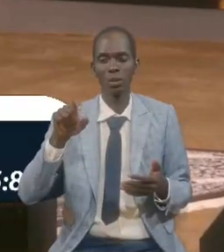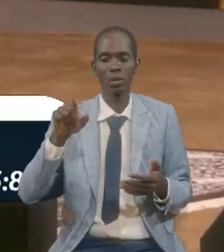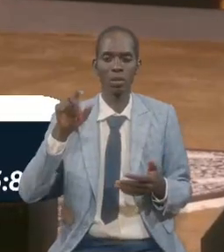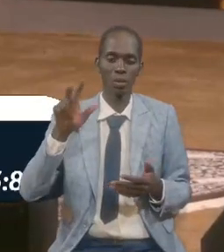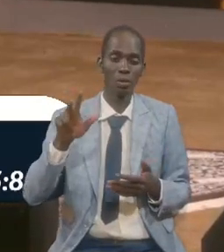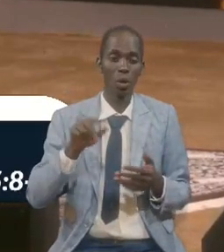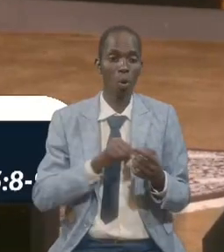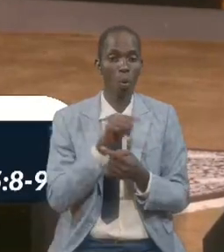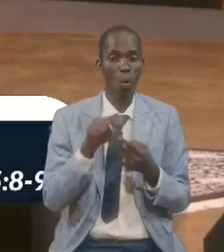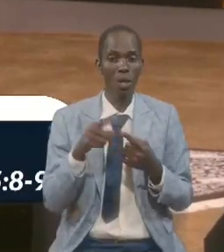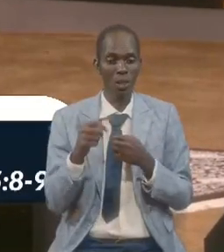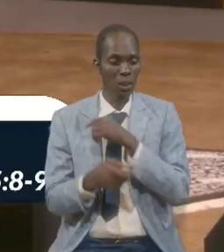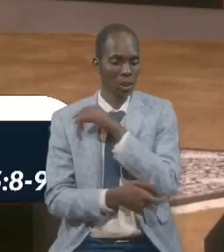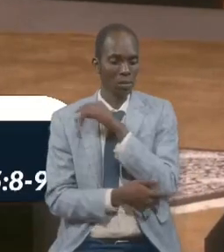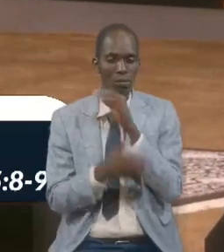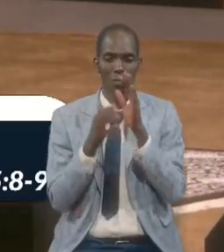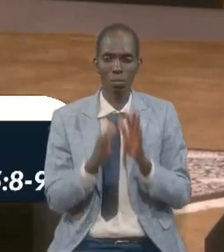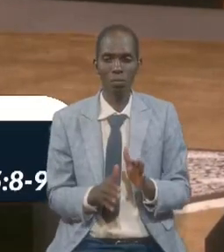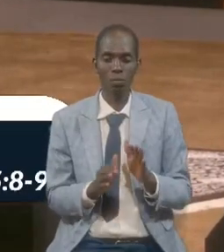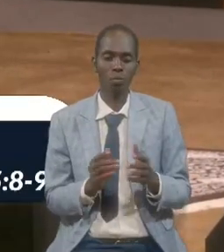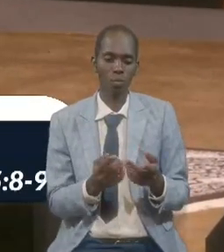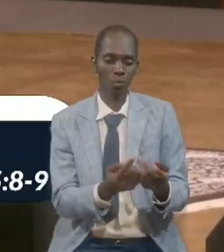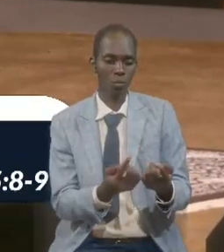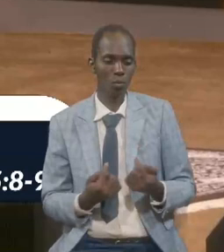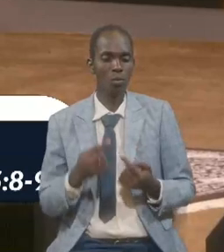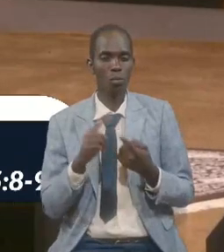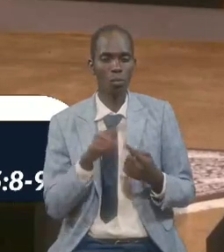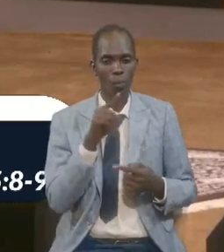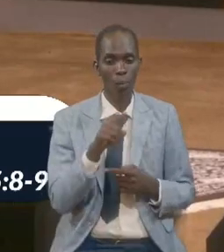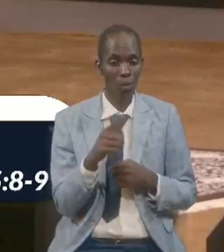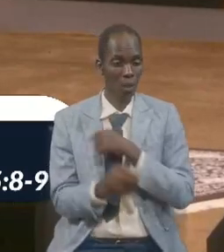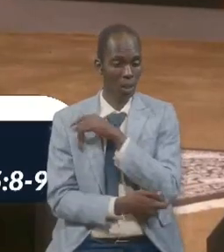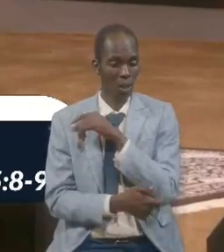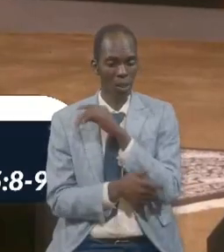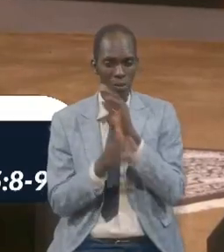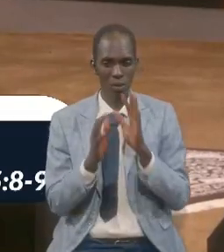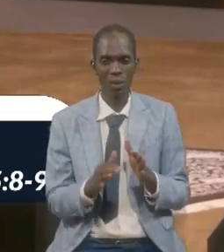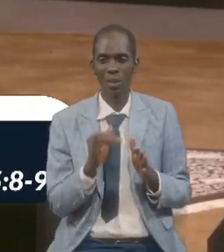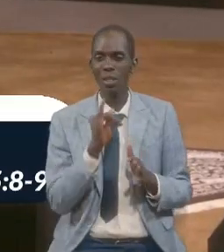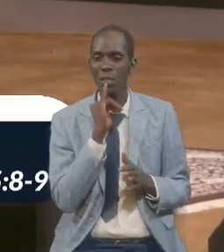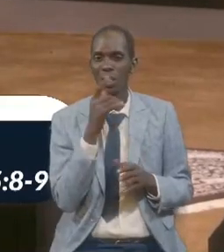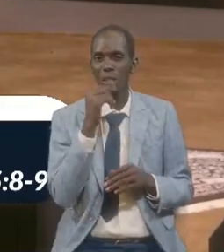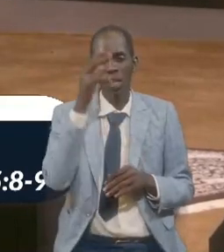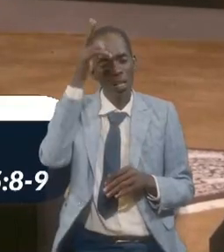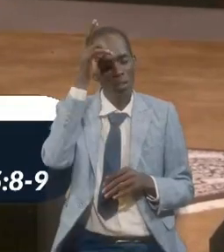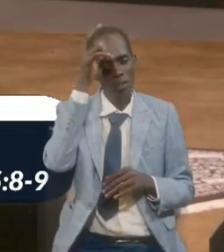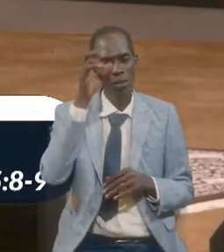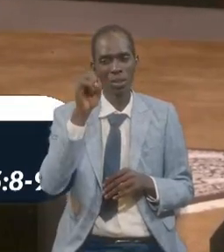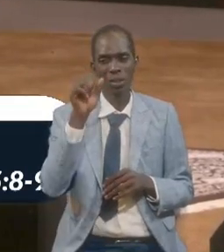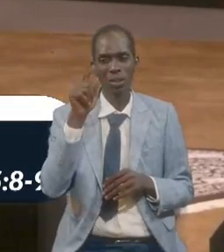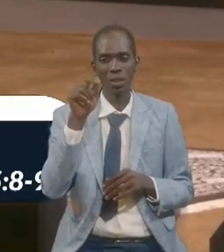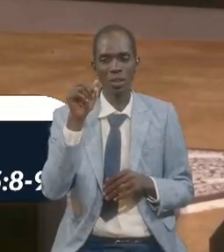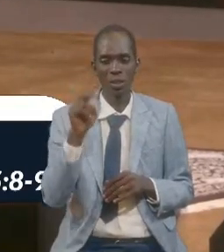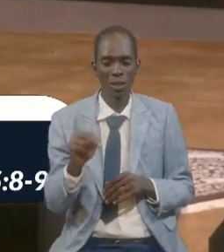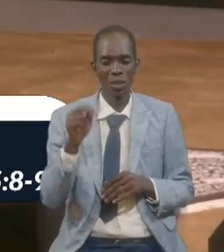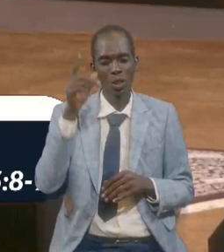verset 3. Le tentateur, il est appelé le vrai titre ici, le tentateur, le diable,